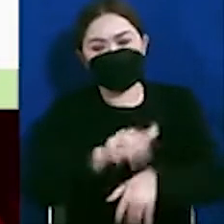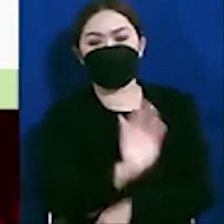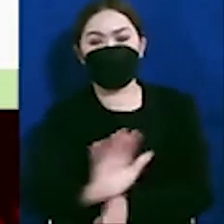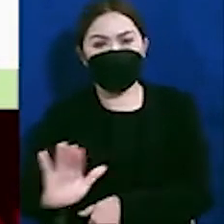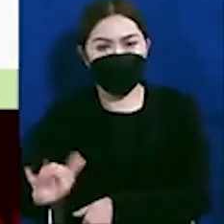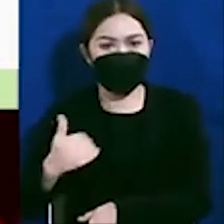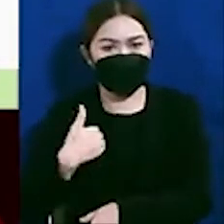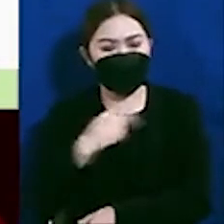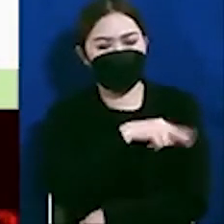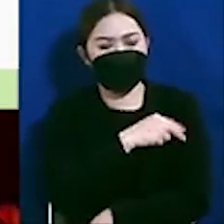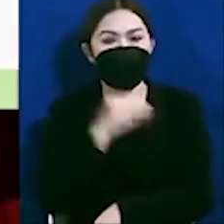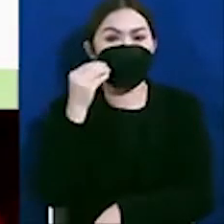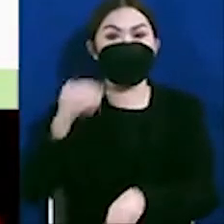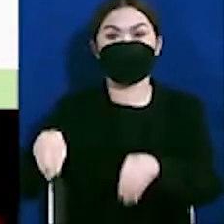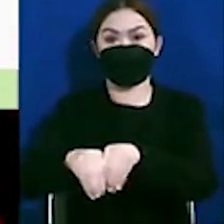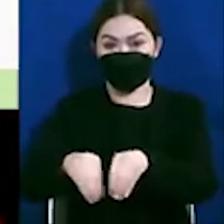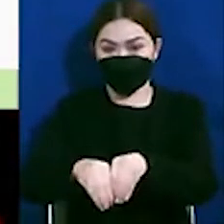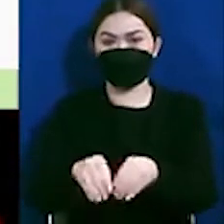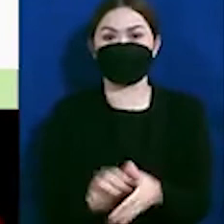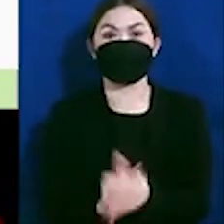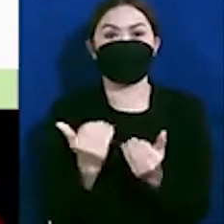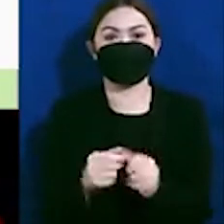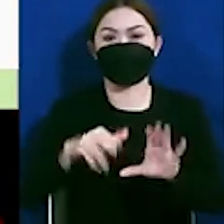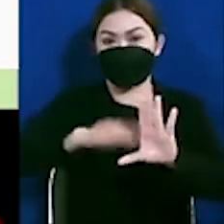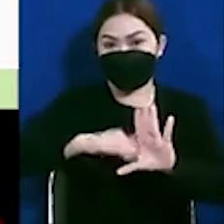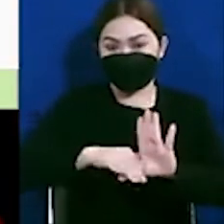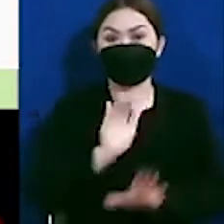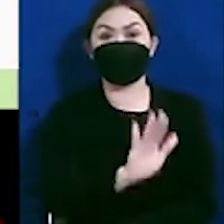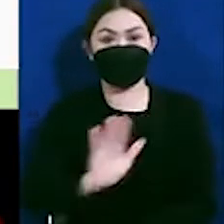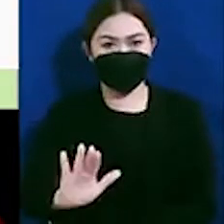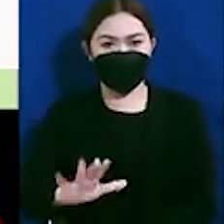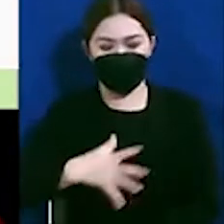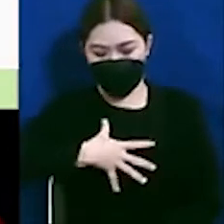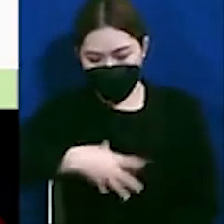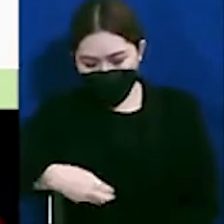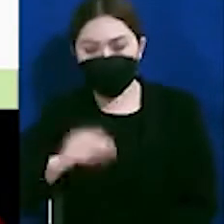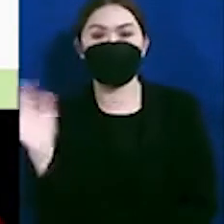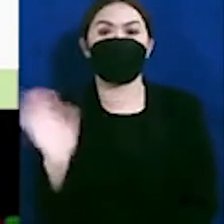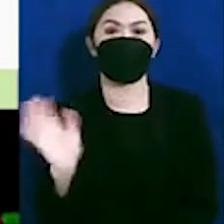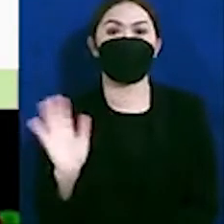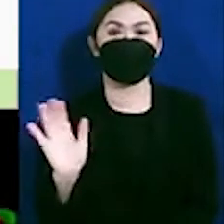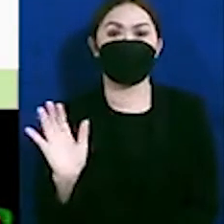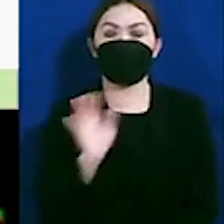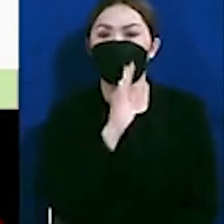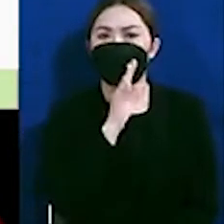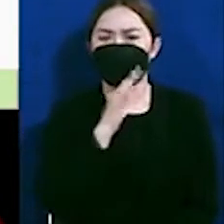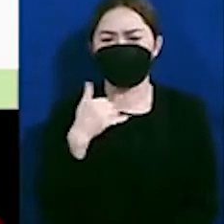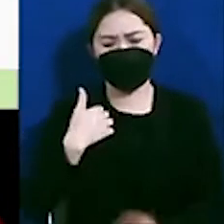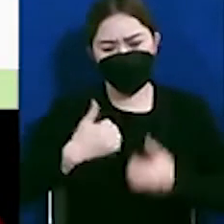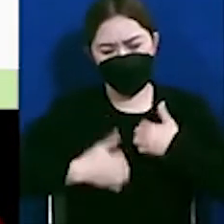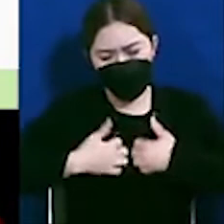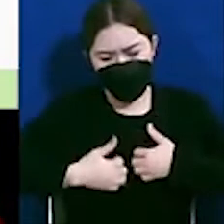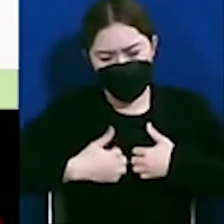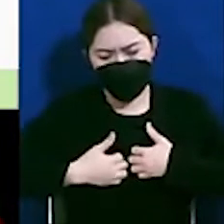อุ่นนะครับและสถานพยาบาลที่อยู่ใกล้บ้านก็ต้องลงทะเบียนกับเขาเอกซเรย์ปอดที่ไม่จำเป็นนะครับถ้าไม่ถ้ามีอาการ